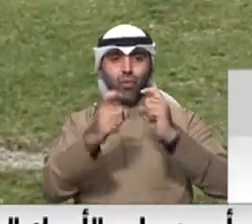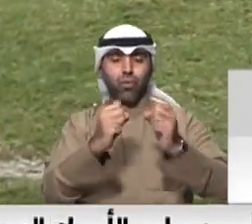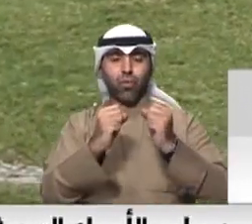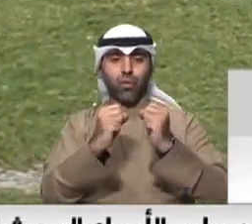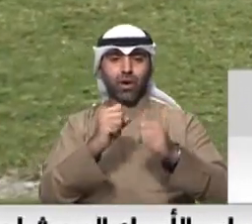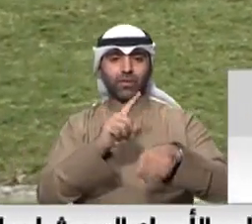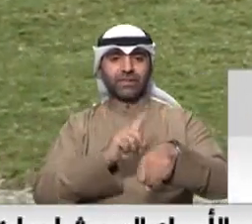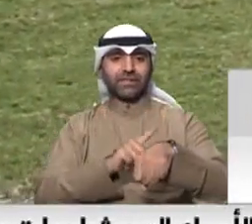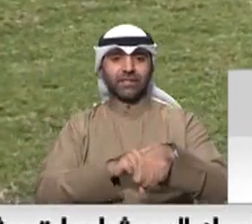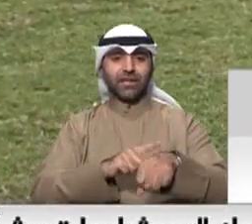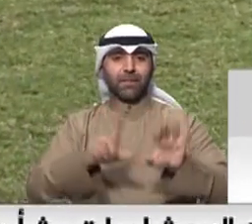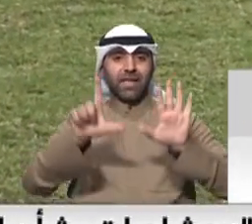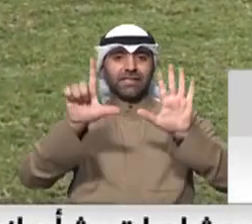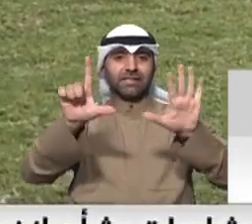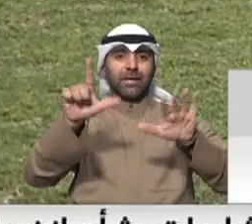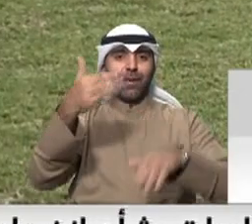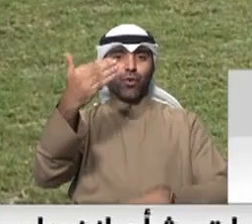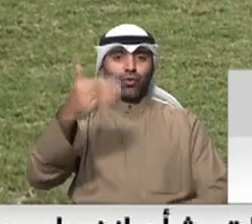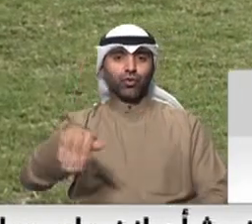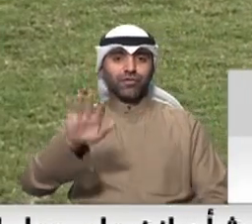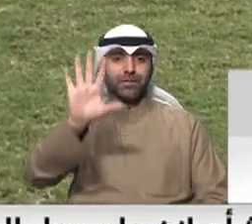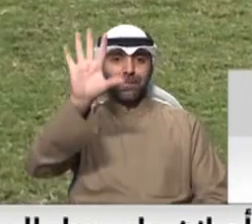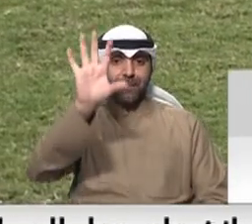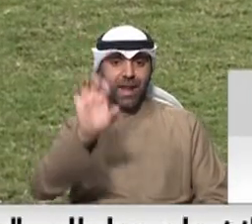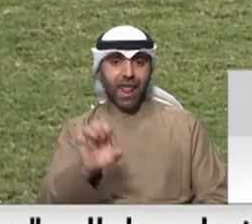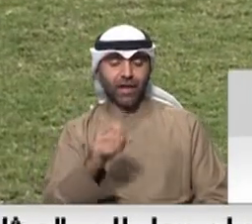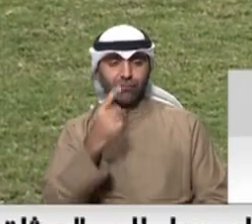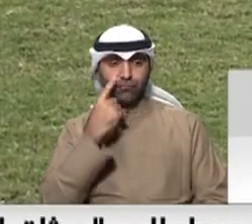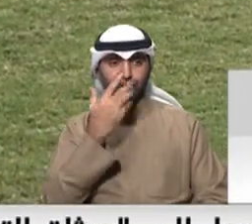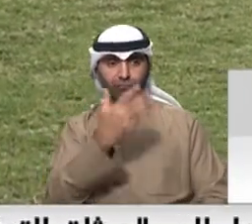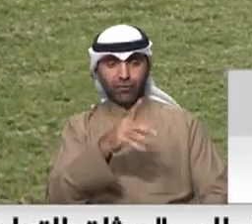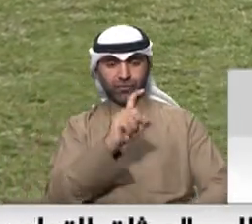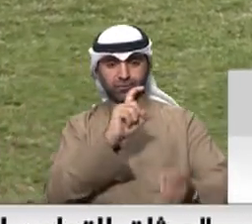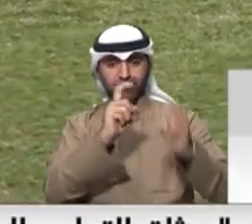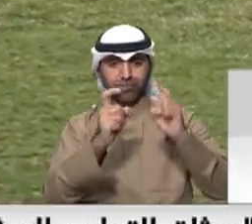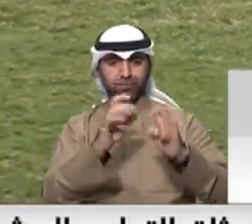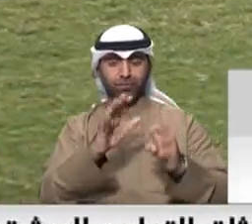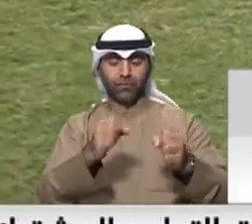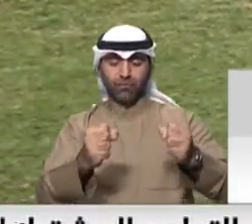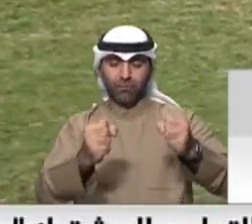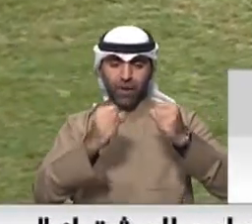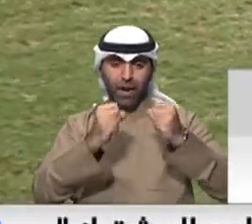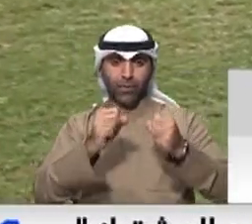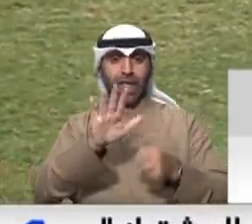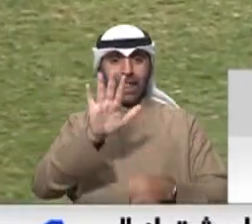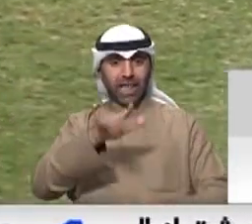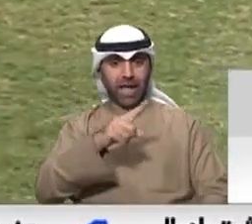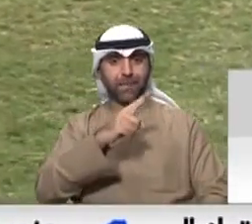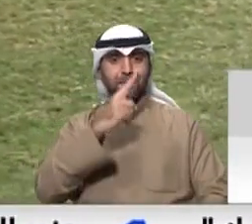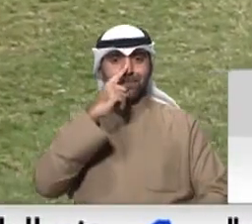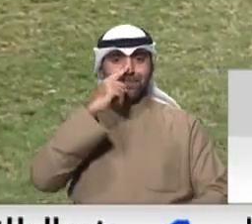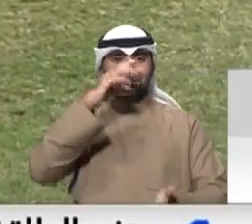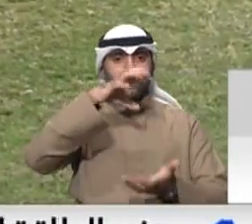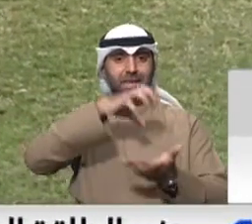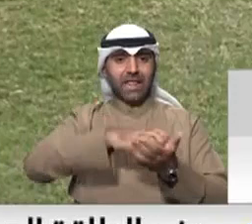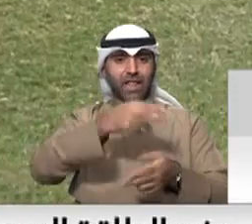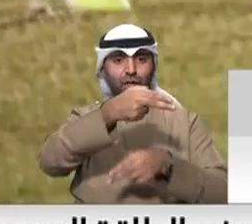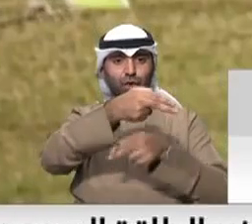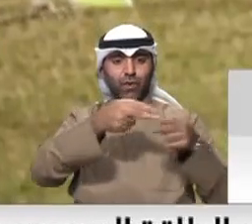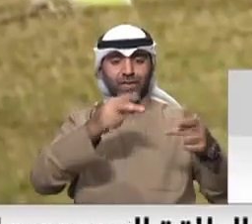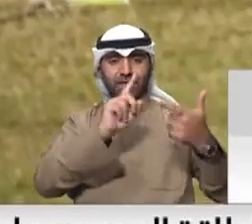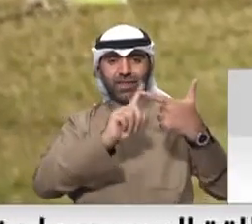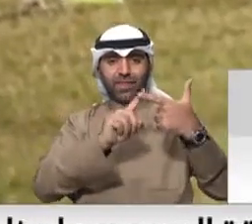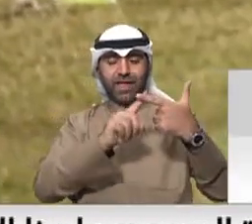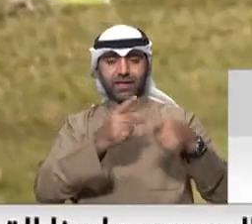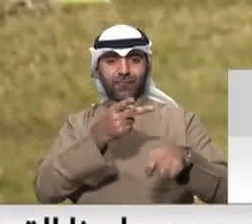الدوري الممتاز لكره القدم ويخوض الكويت المواجهه برصيد 33 نقطه في المركز الثاني وبفارق